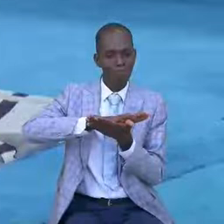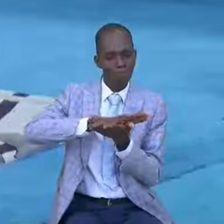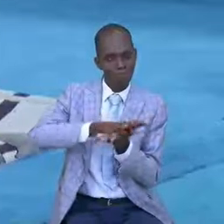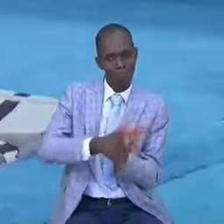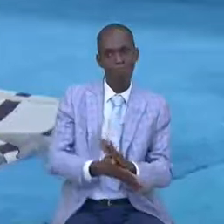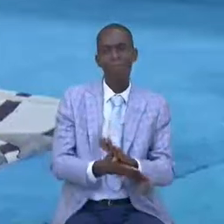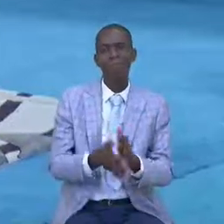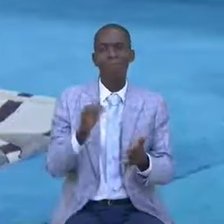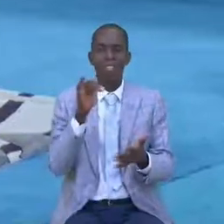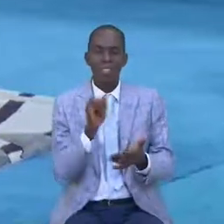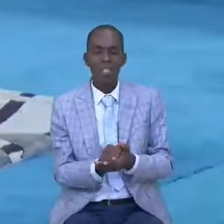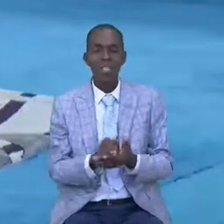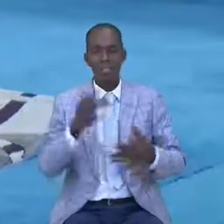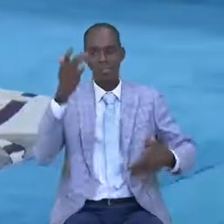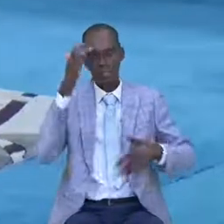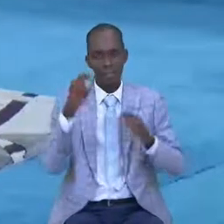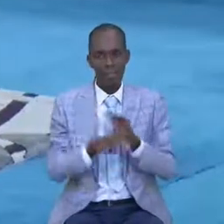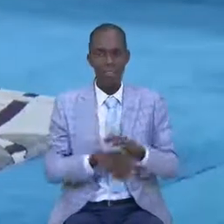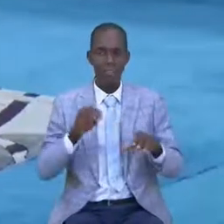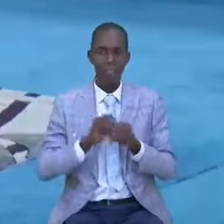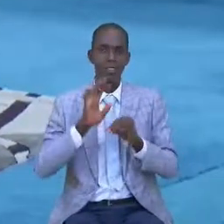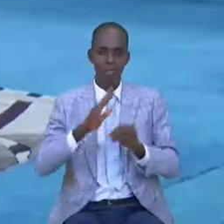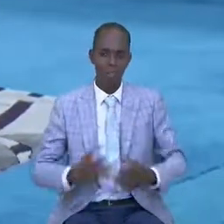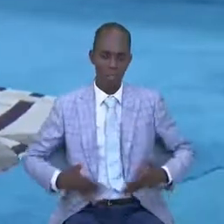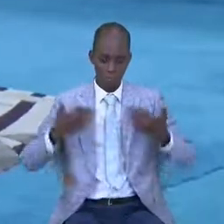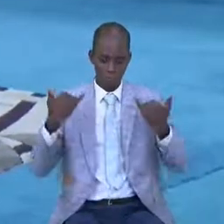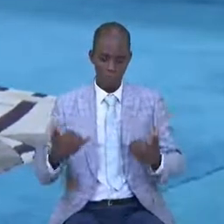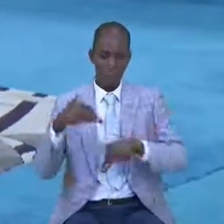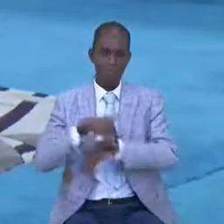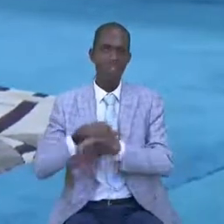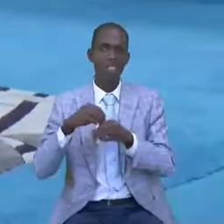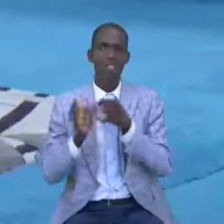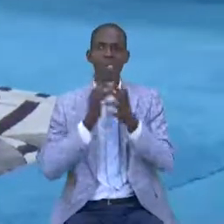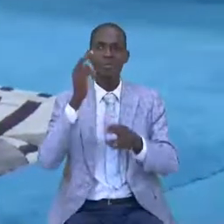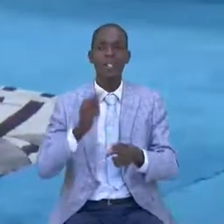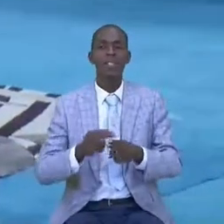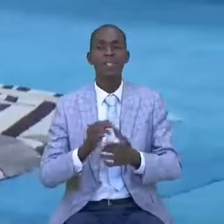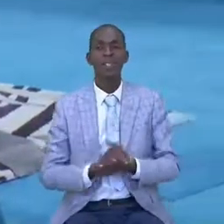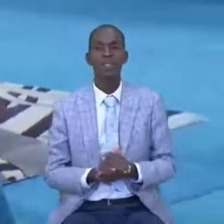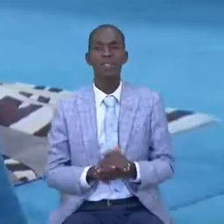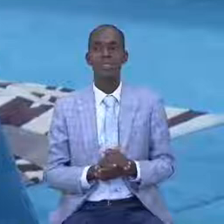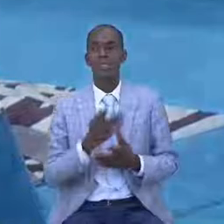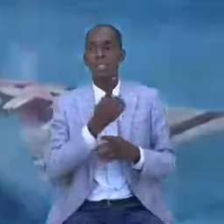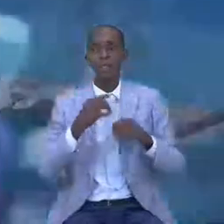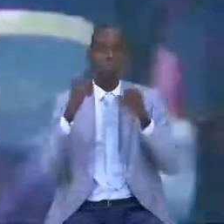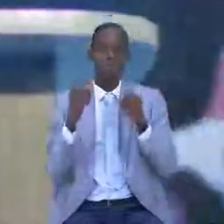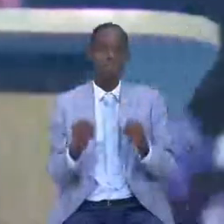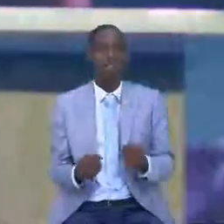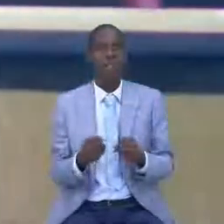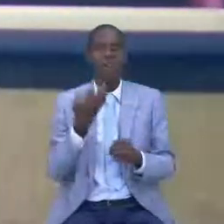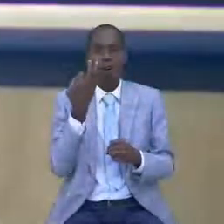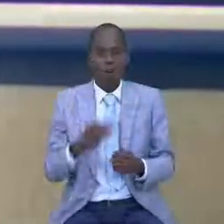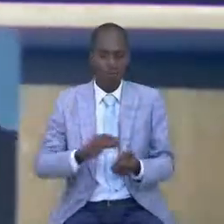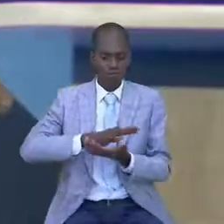la plante de votre pied et vous allez piétiner cette maladie, cette infirmité dans votre vie ce soir au